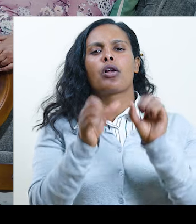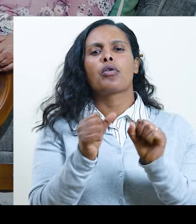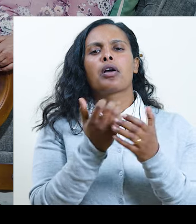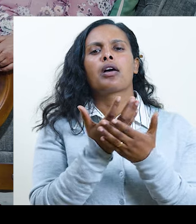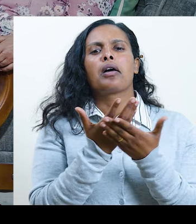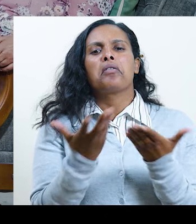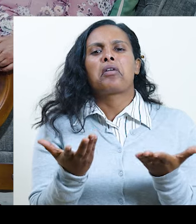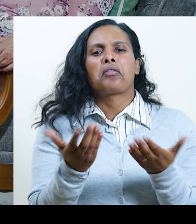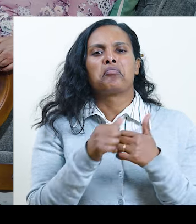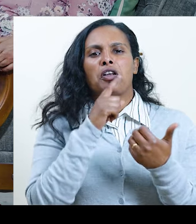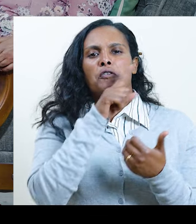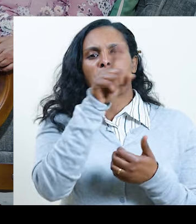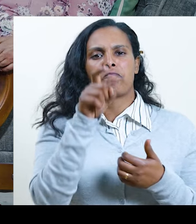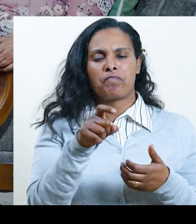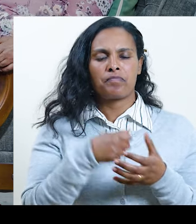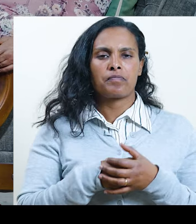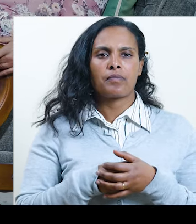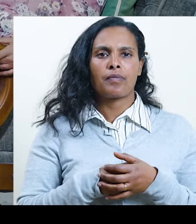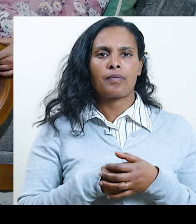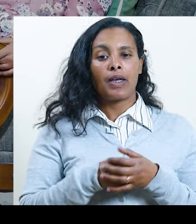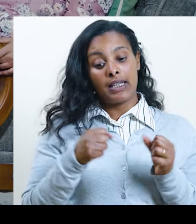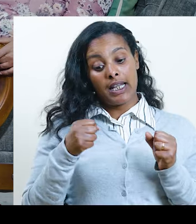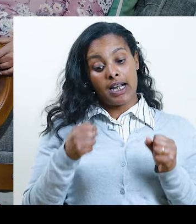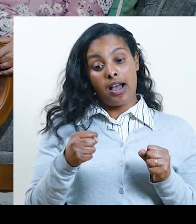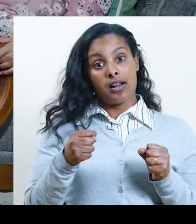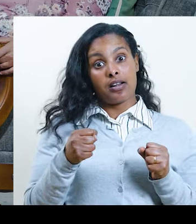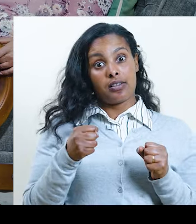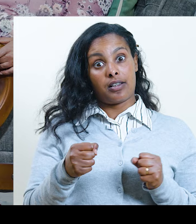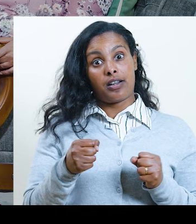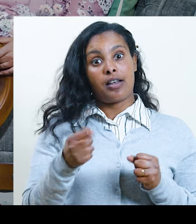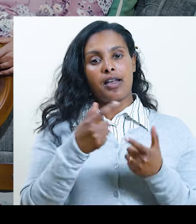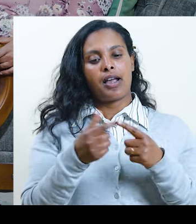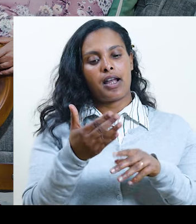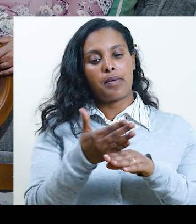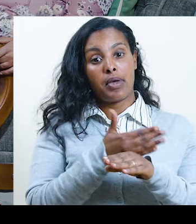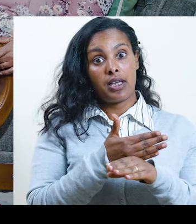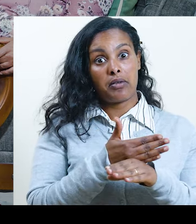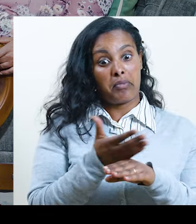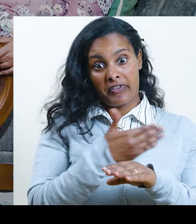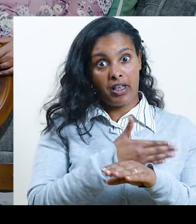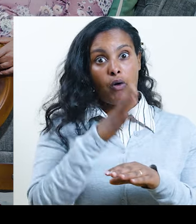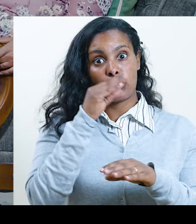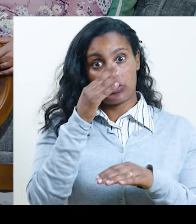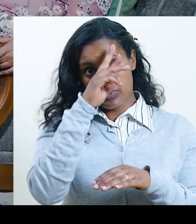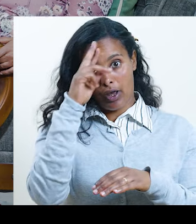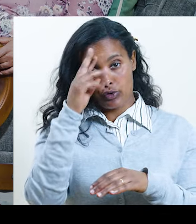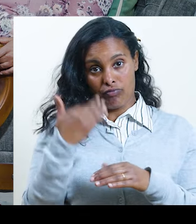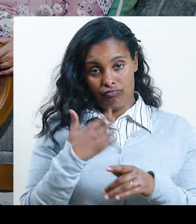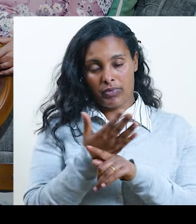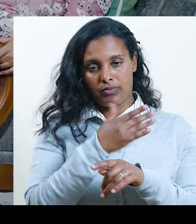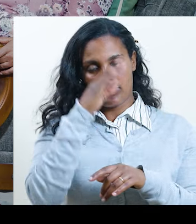የቻለው ከሚለው ጀምረሽ እስቲ ትንሽ አጫውቺኝ። ያው ጥንካሬው ለምን መጣ? ቀድሜ ሳወራቸው የነበሩት